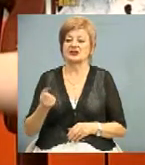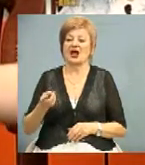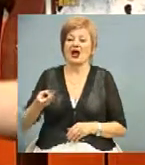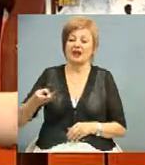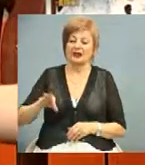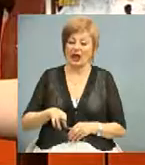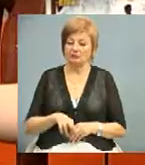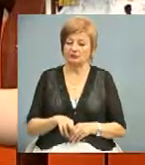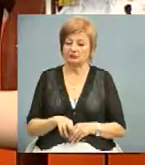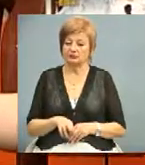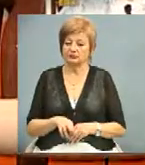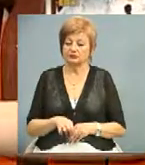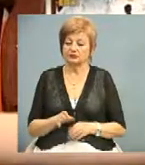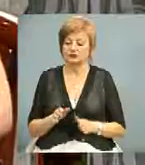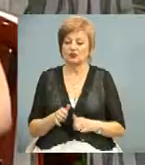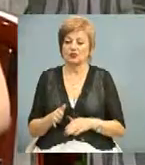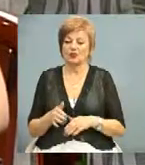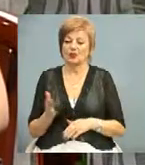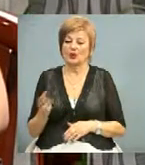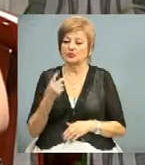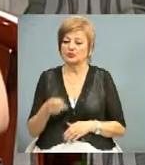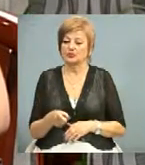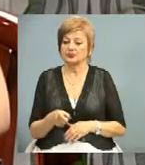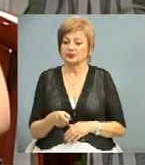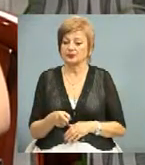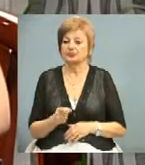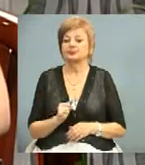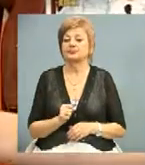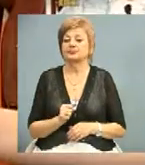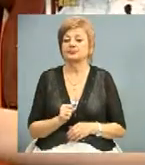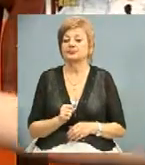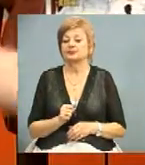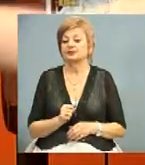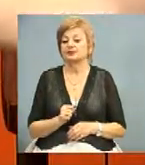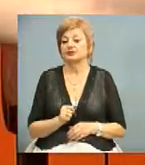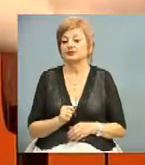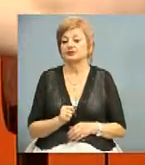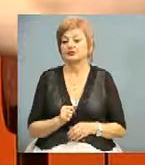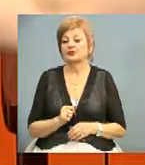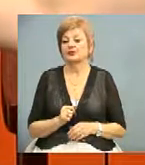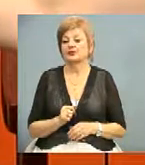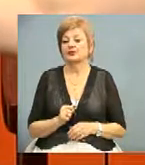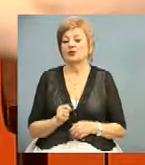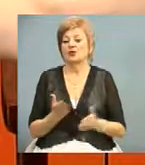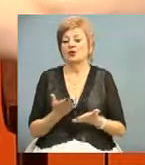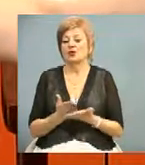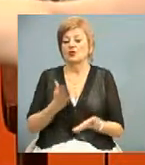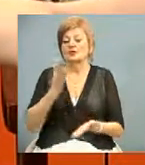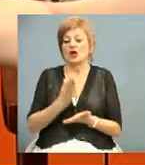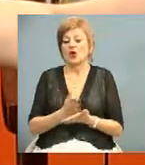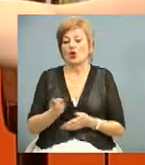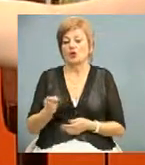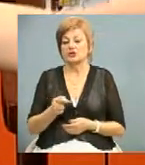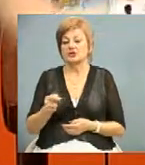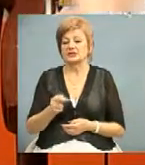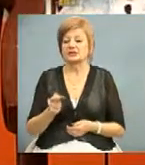нижче, навіть не нижче, а трішки праворуч, так? Давай, знайди Австралію. Австралія знаходиться буквально